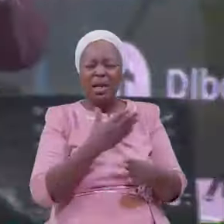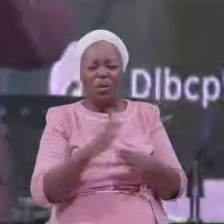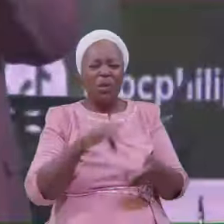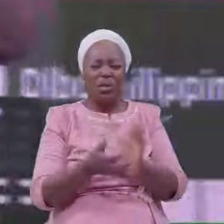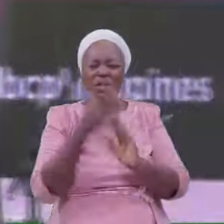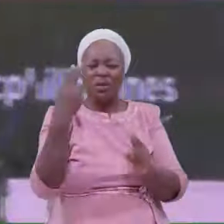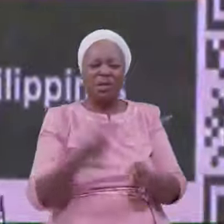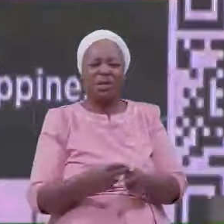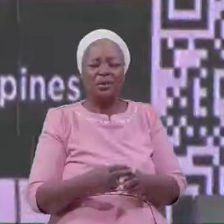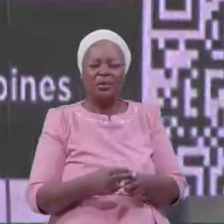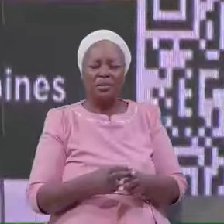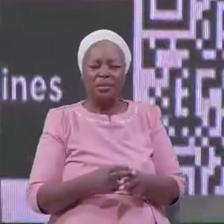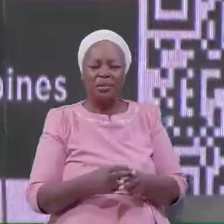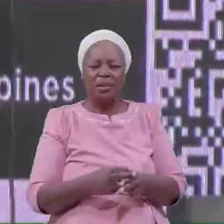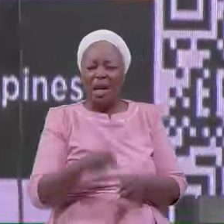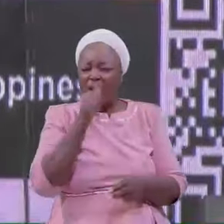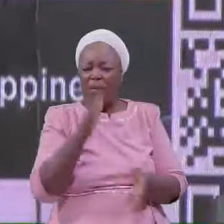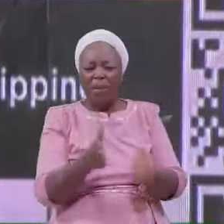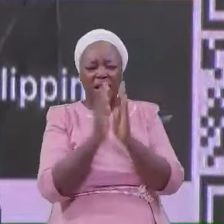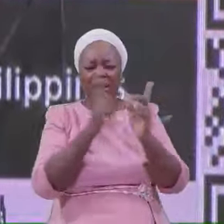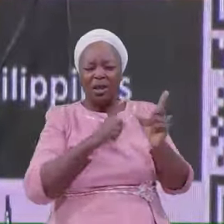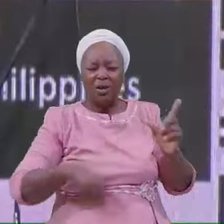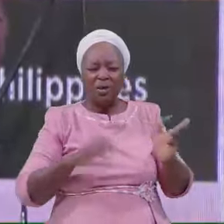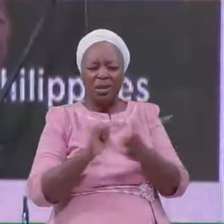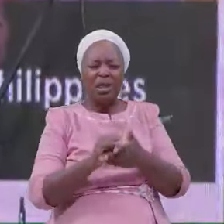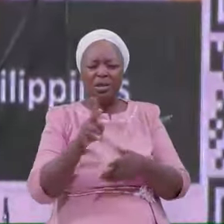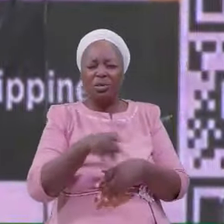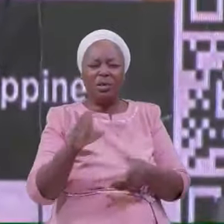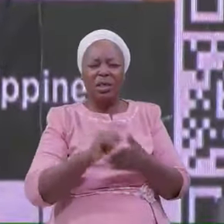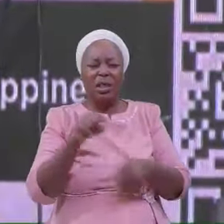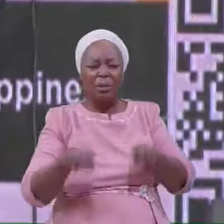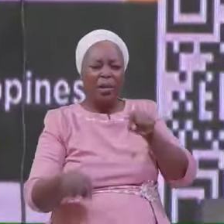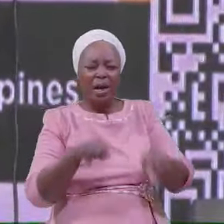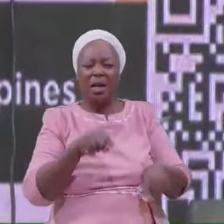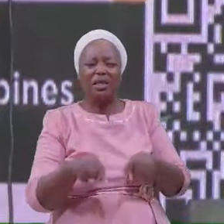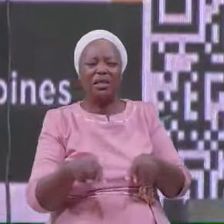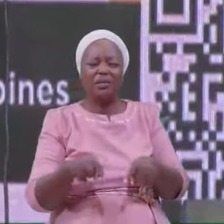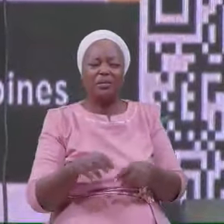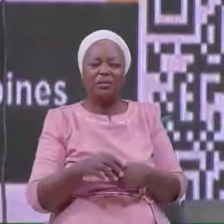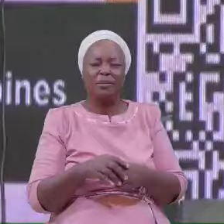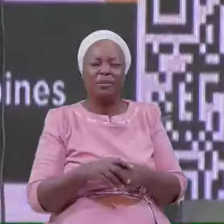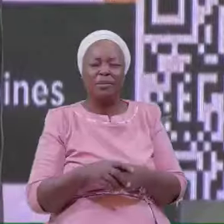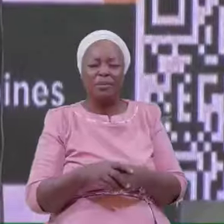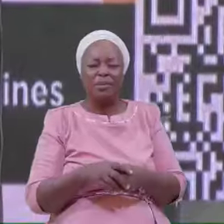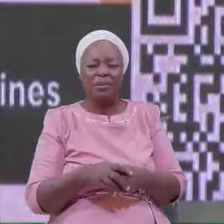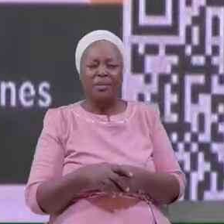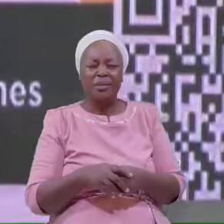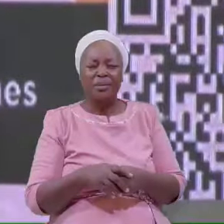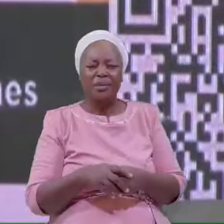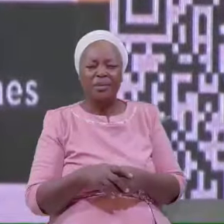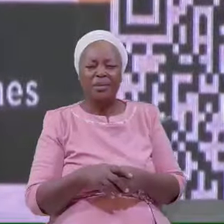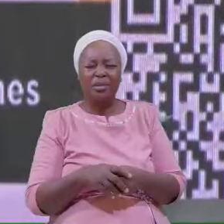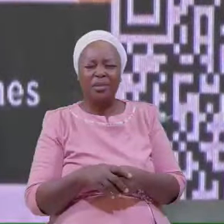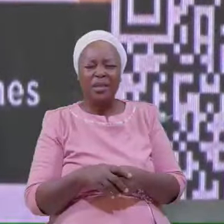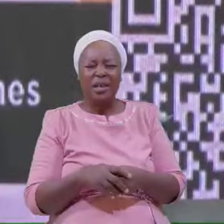kabulagan kaya hindi sila makikita. I'm asking, Lord, for those who are paralyzed. Hinihiling ko, Panginoon, para doon sa lahat ng mga